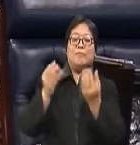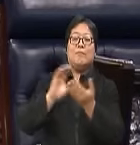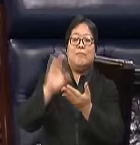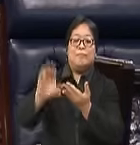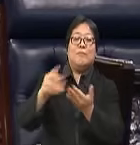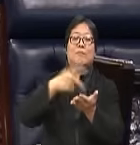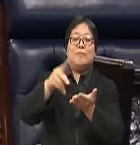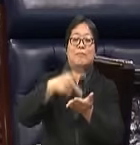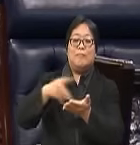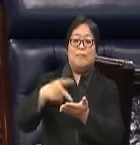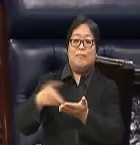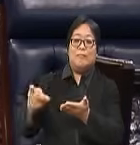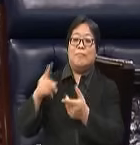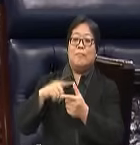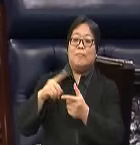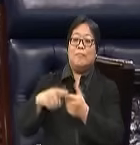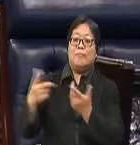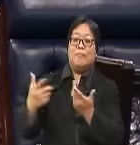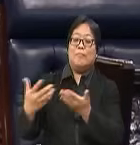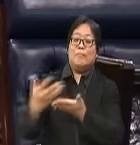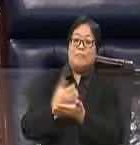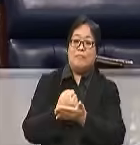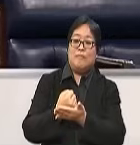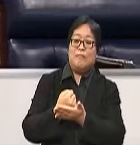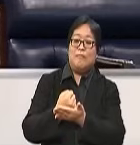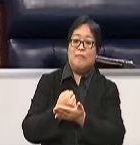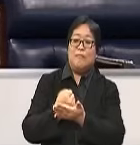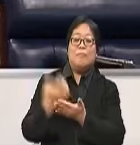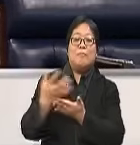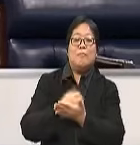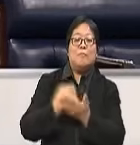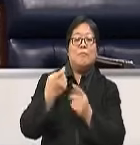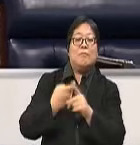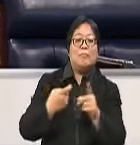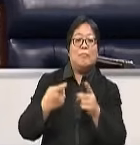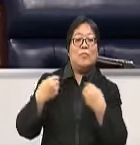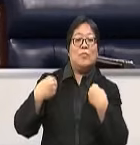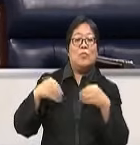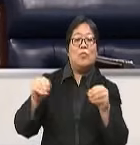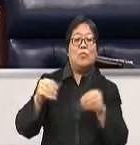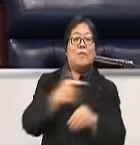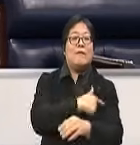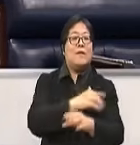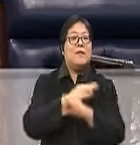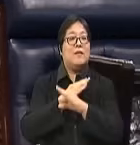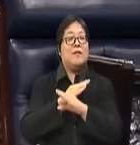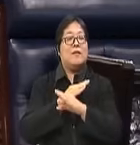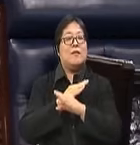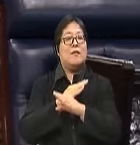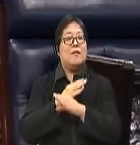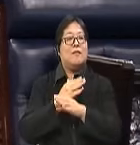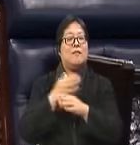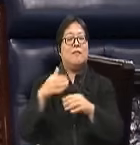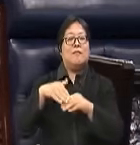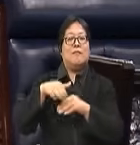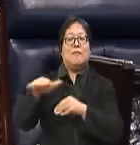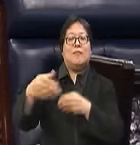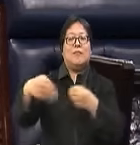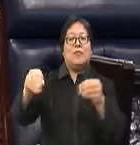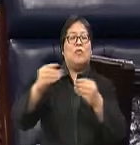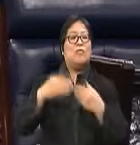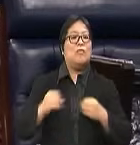ataupun perbelanjaan ataupun mendapat pendapatan daripada penjualan reaksi nasi agak Sin kepada